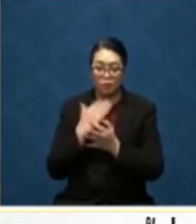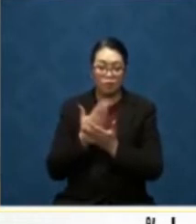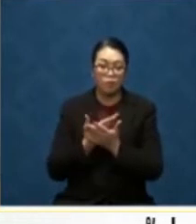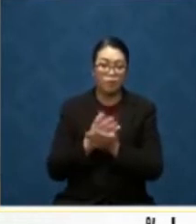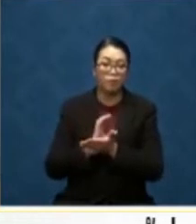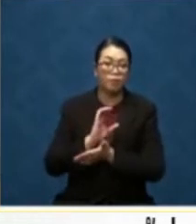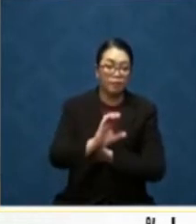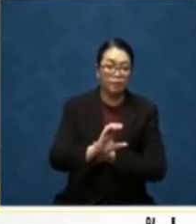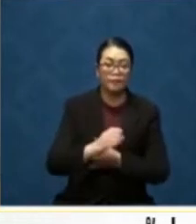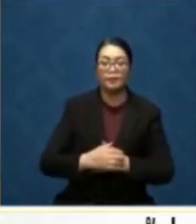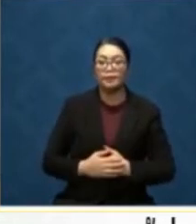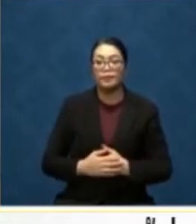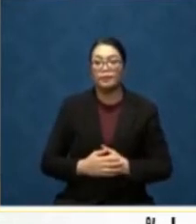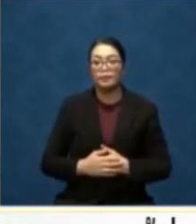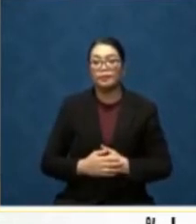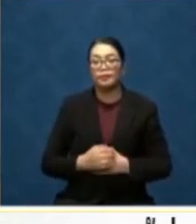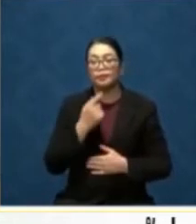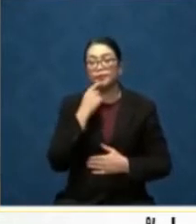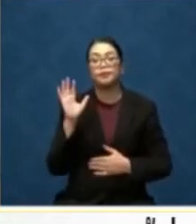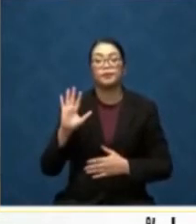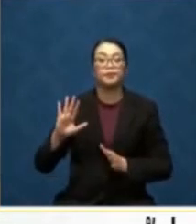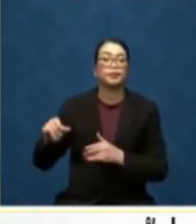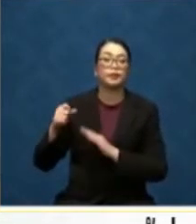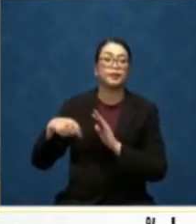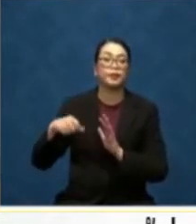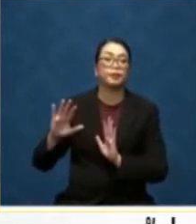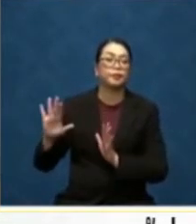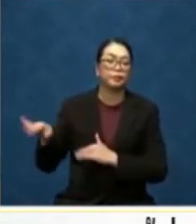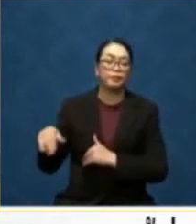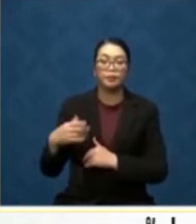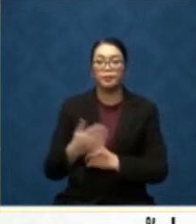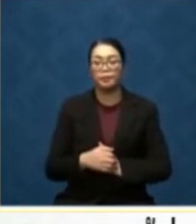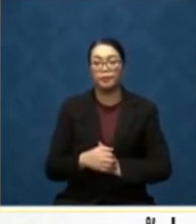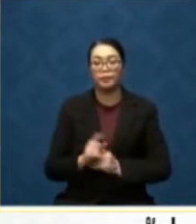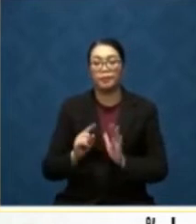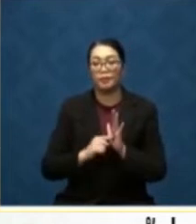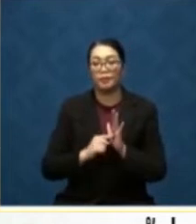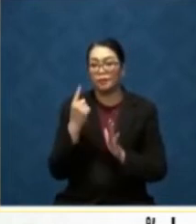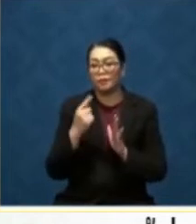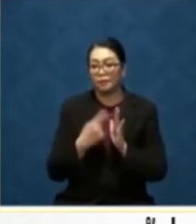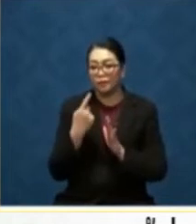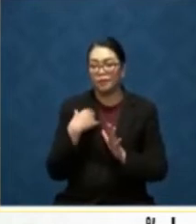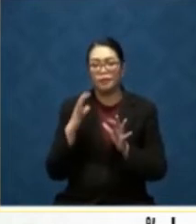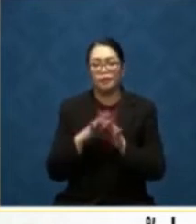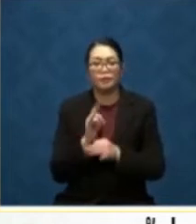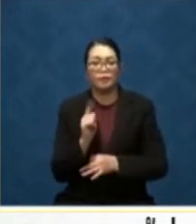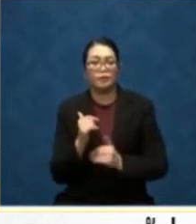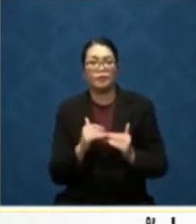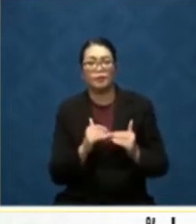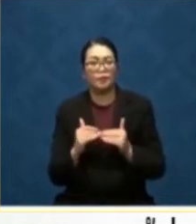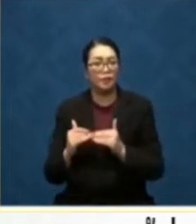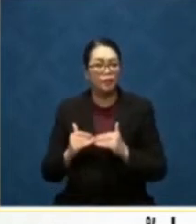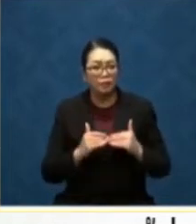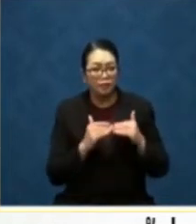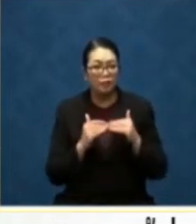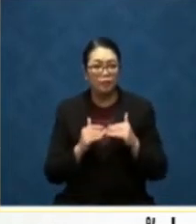วกัเรื่องของงบประมาณต่ๆซึ่งประเด็เหานั้นผมจะไม่ขพูถงจะได้ไมซำซ้อนนะครับประเดนแรกที่ผมจะพถึก็คในเร